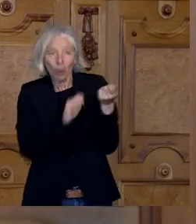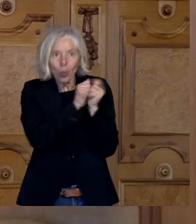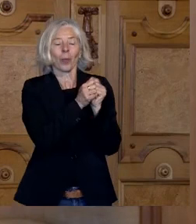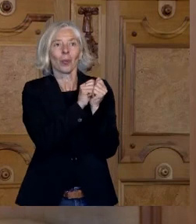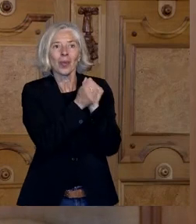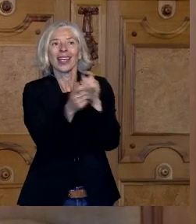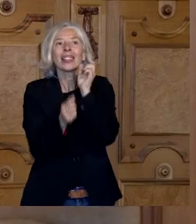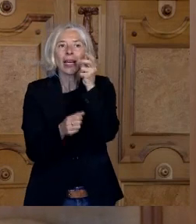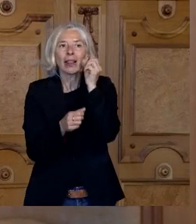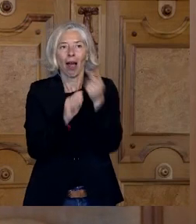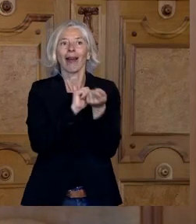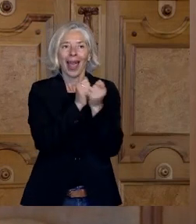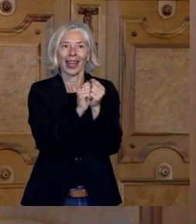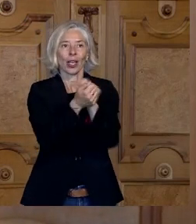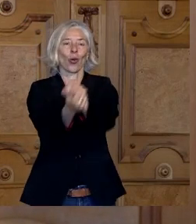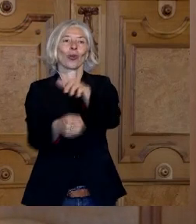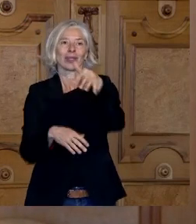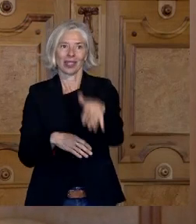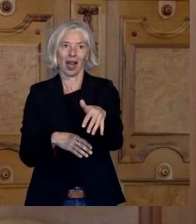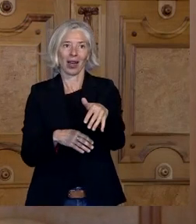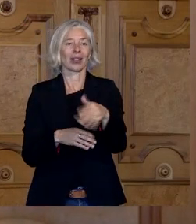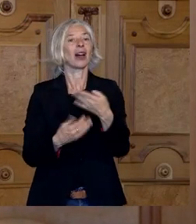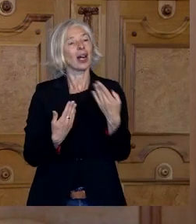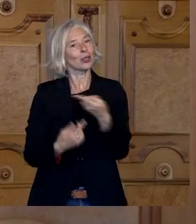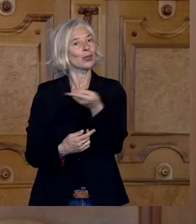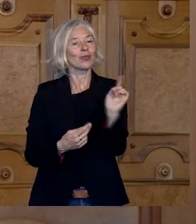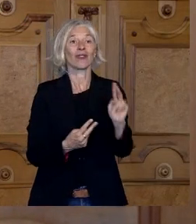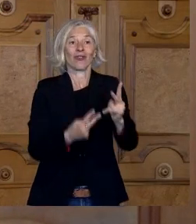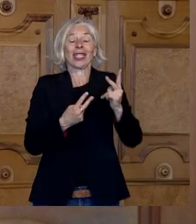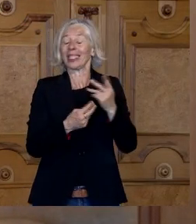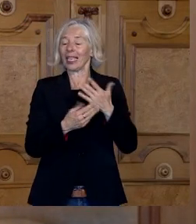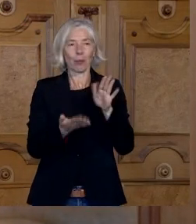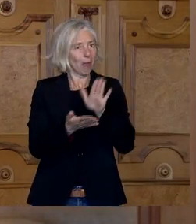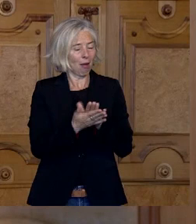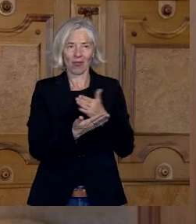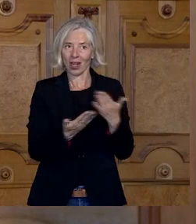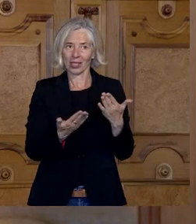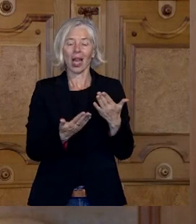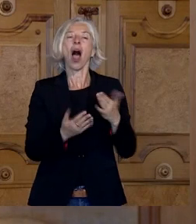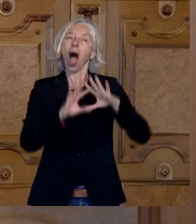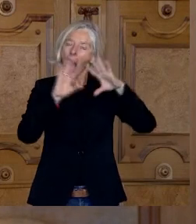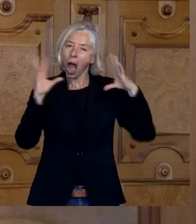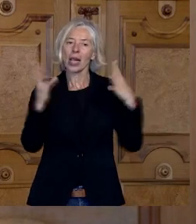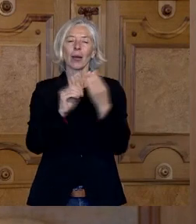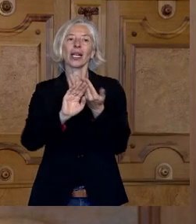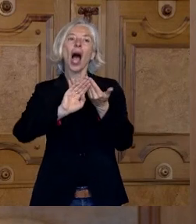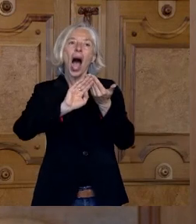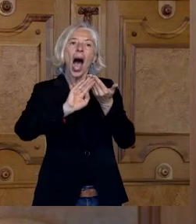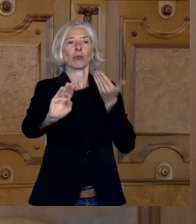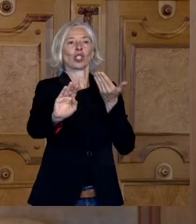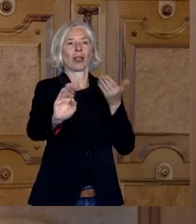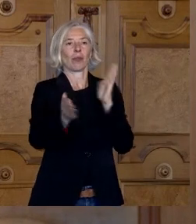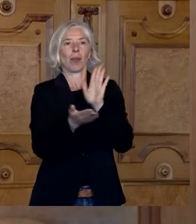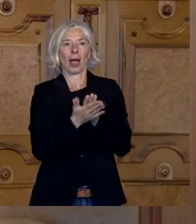ganz wichtig ist, dass man weiß, dass weiterhin das allgemeine Abstandsgebot gilt. Das heißt, bei allen Lockerungen ist es notwendig,